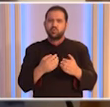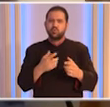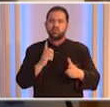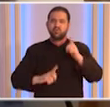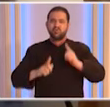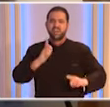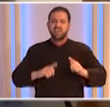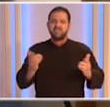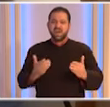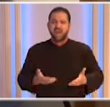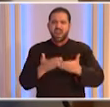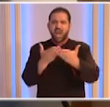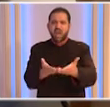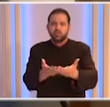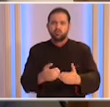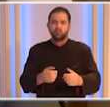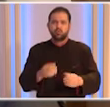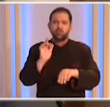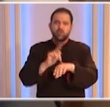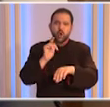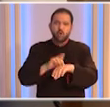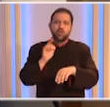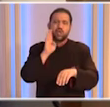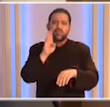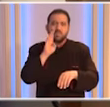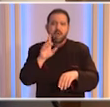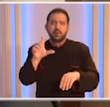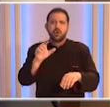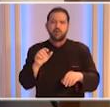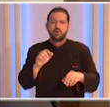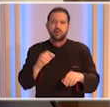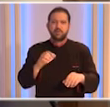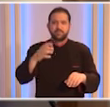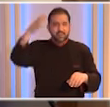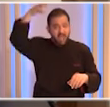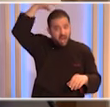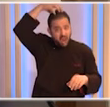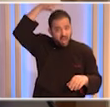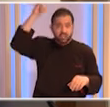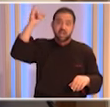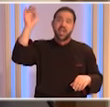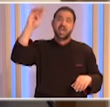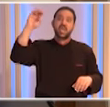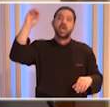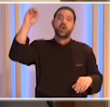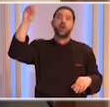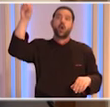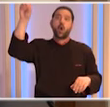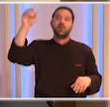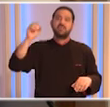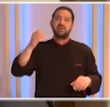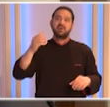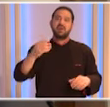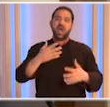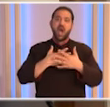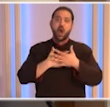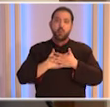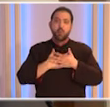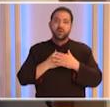lume. Irod a ucis miile de prunci pentru că își temea tronul, dar mamele